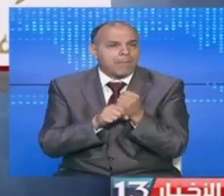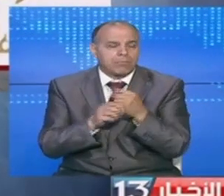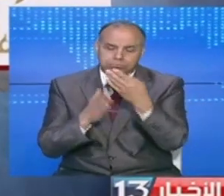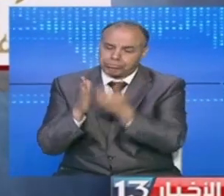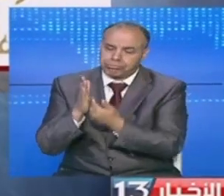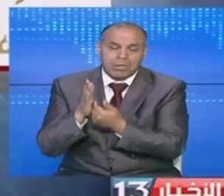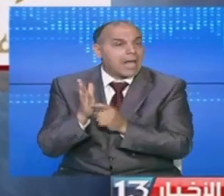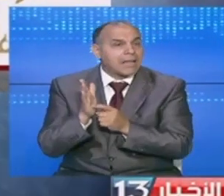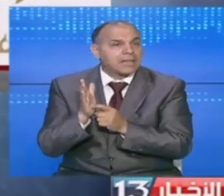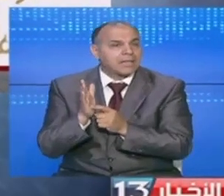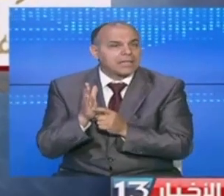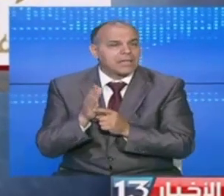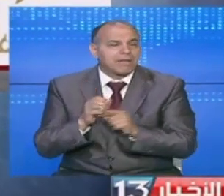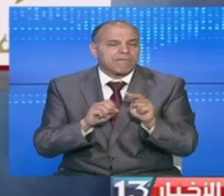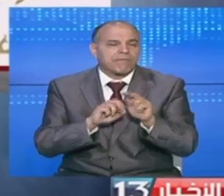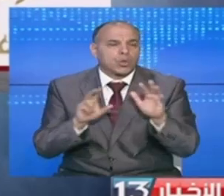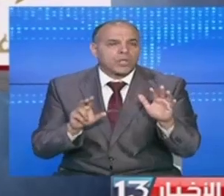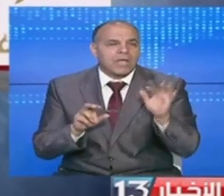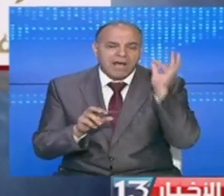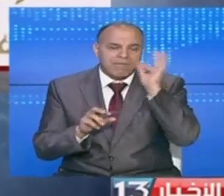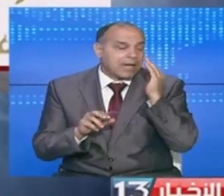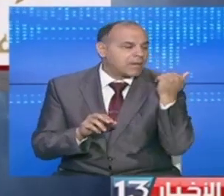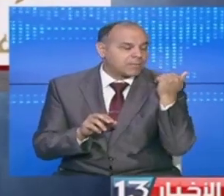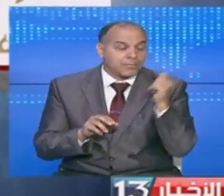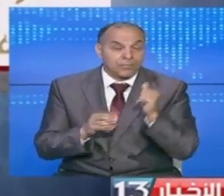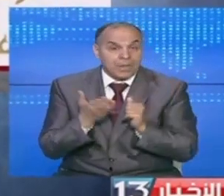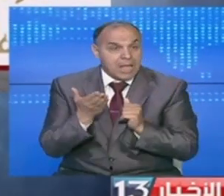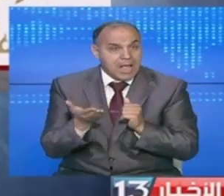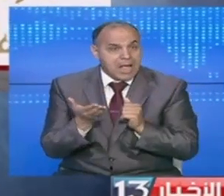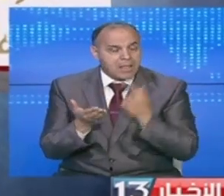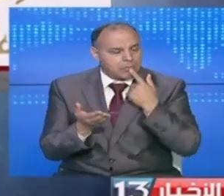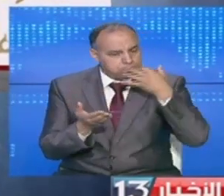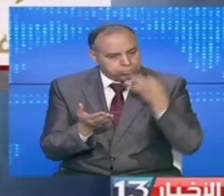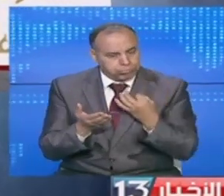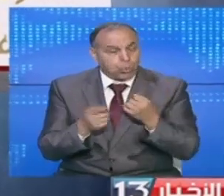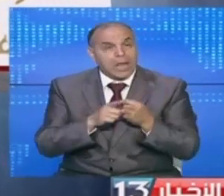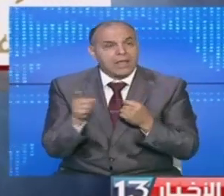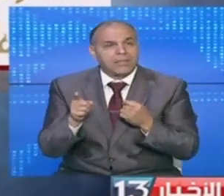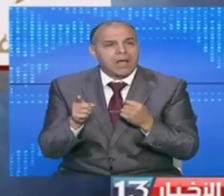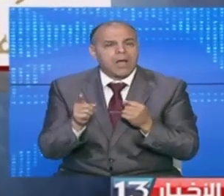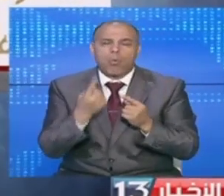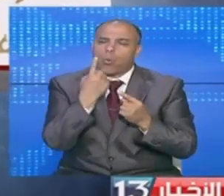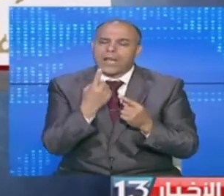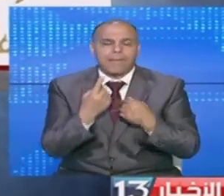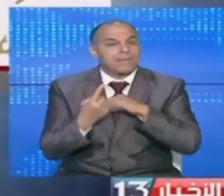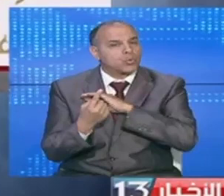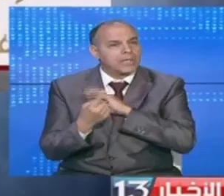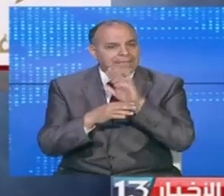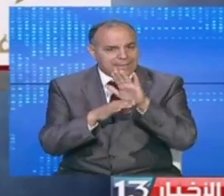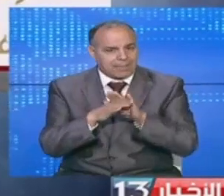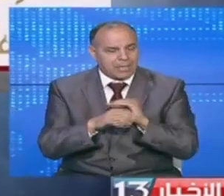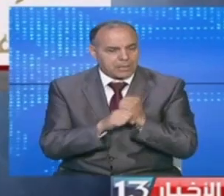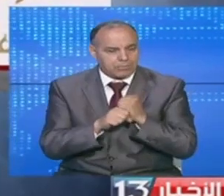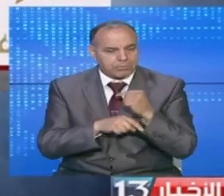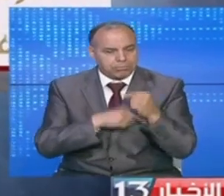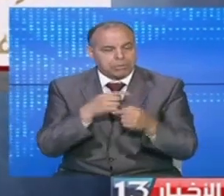بالمذكرة الصادرة عنه يوم 28 من أفريل الماضي والالتزام بها دون سواها لتأمين سير